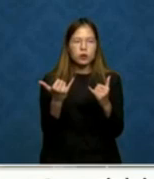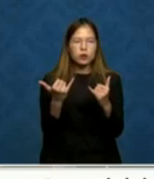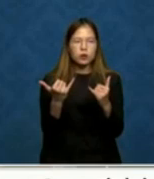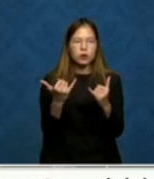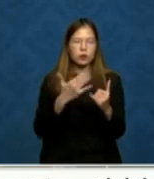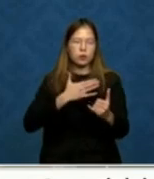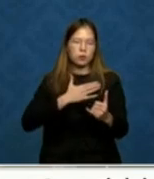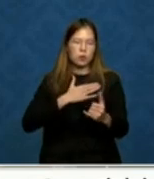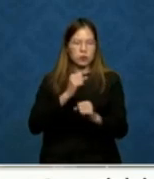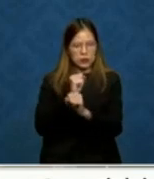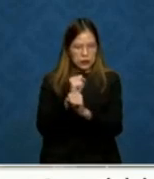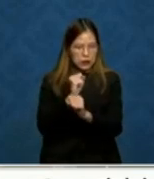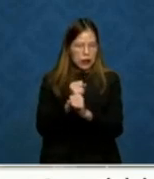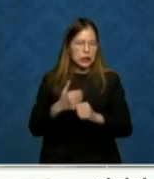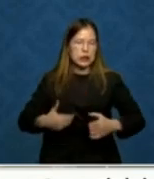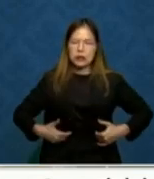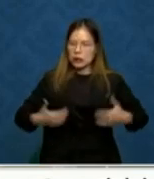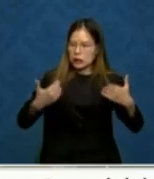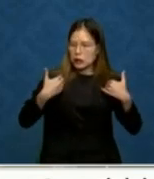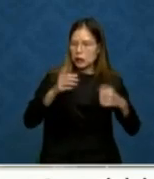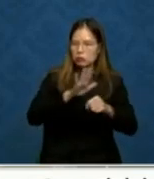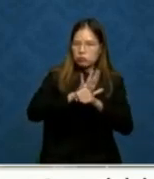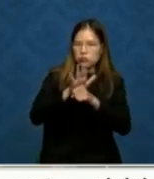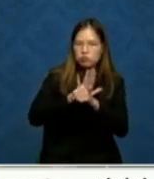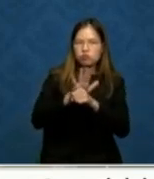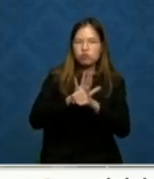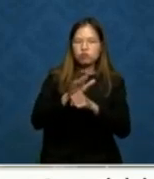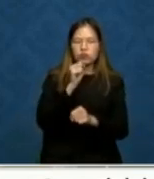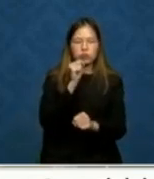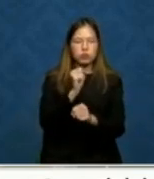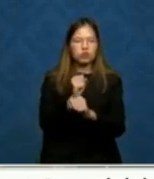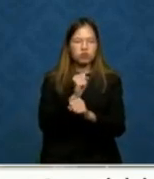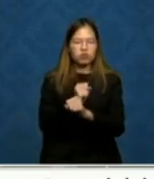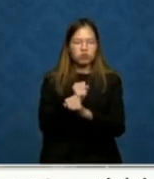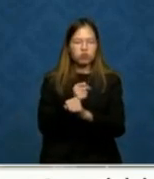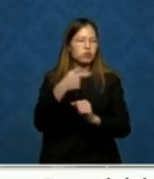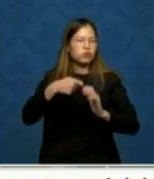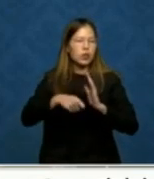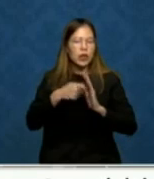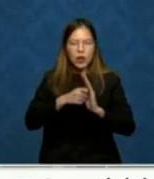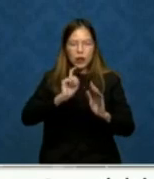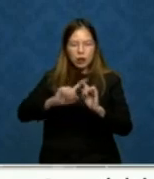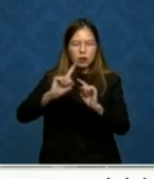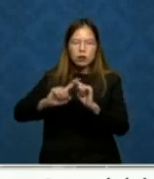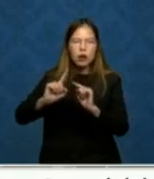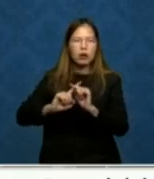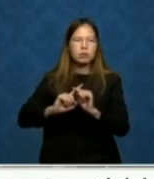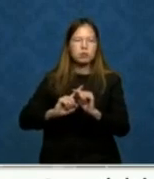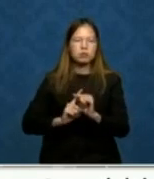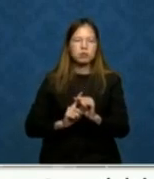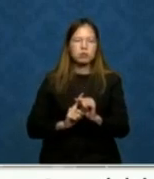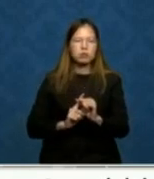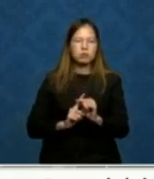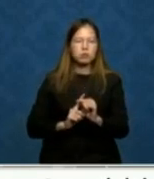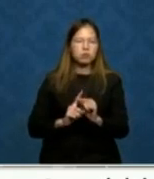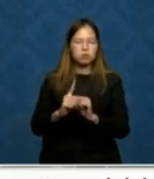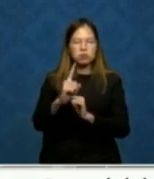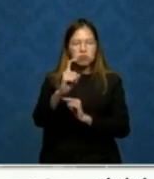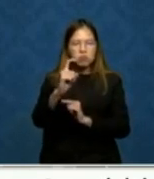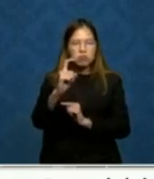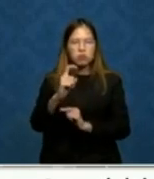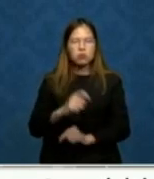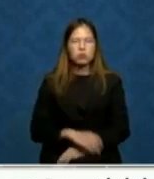ผมจะครองตนให้เหมาะสมและจะไม่มีเหตุการณ์ในกรณีดังกล่าวนี้เกิดขึ้นอีก